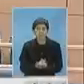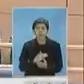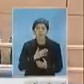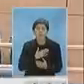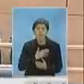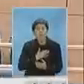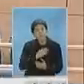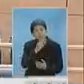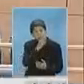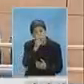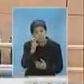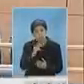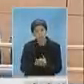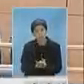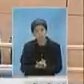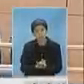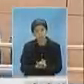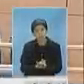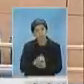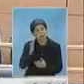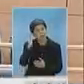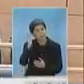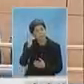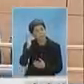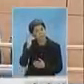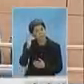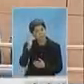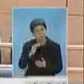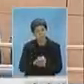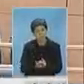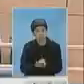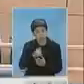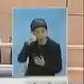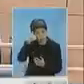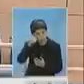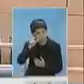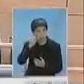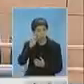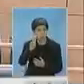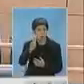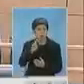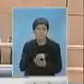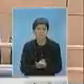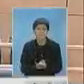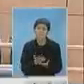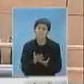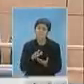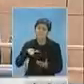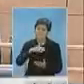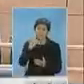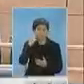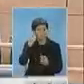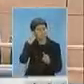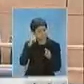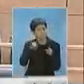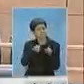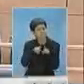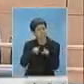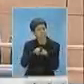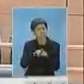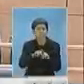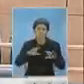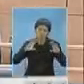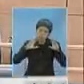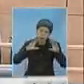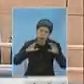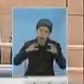ผมฟังดูเนี่ยอภิปรายกันมา 2วันเนี่ยส่วนใหญ่ทั่วไปก็เห็นตรงกันหมดนะทั้งฝ่าย